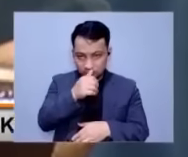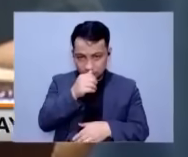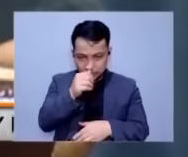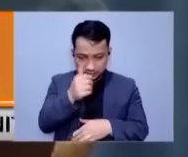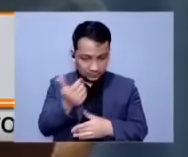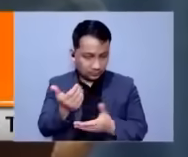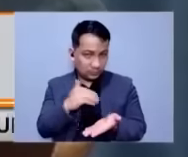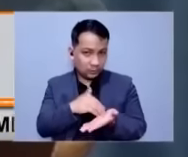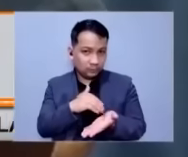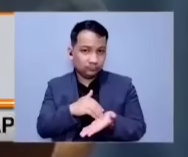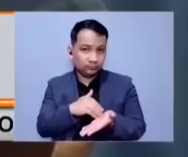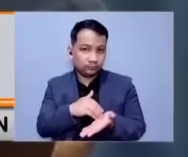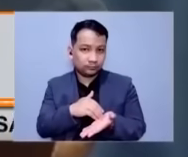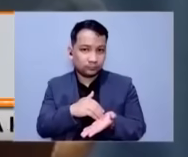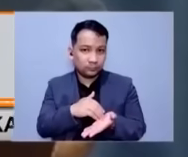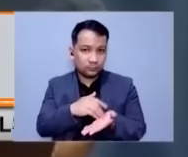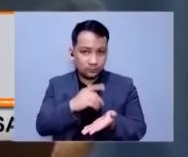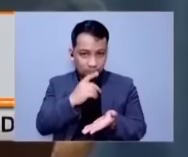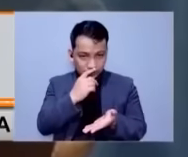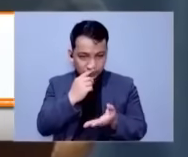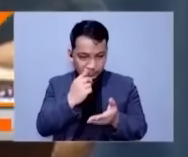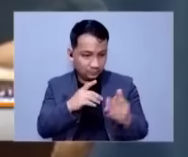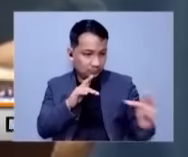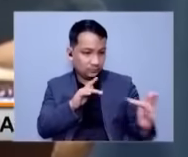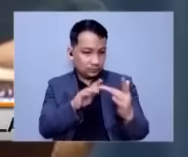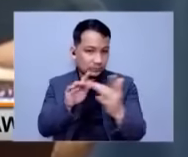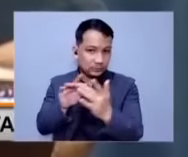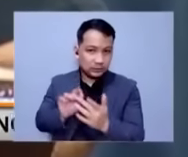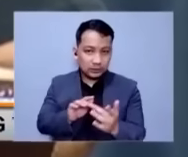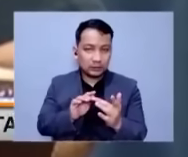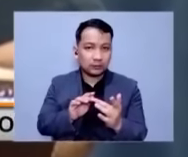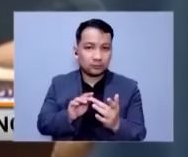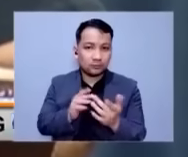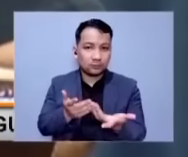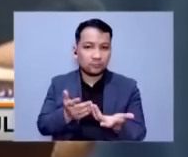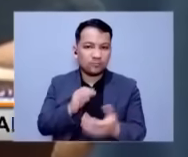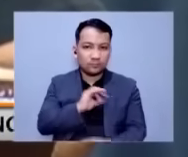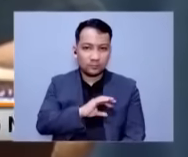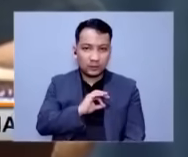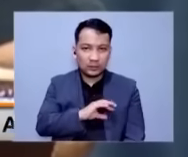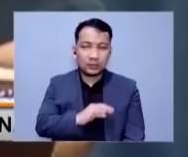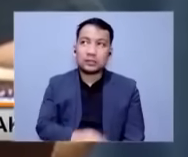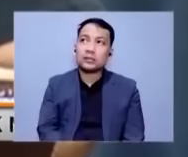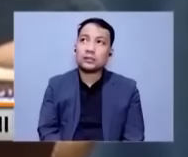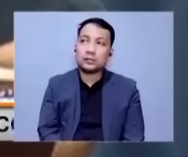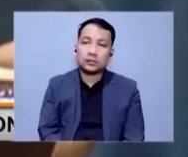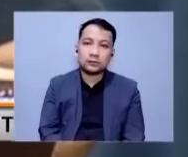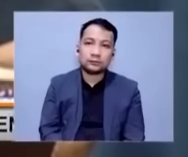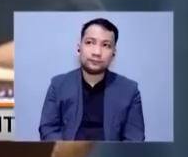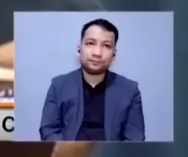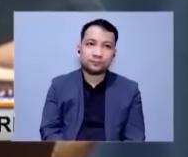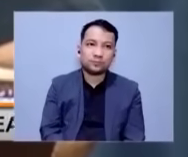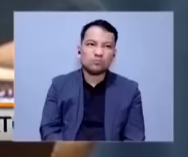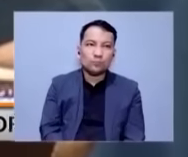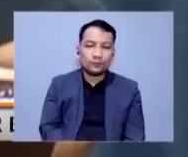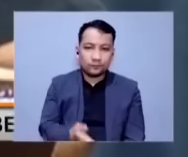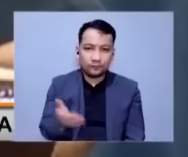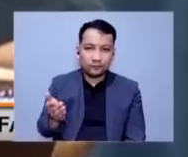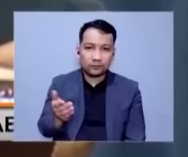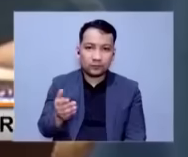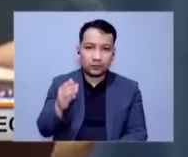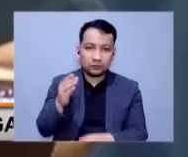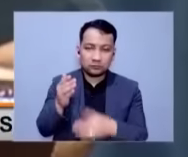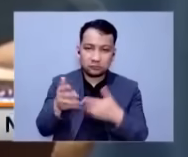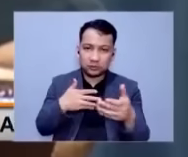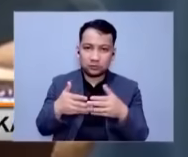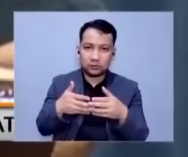Doctors who will be recruited sa networking may incentives, no? Every time they prescribe products from